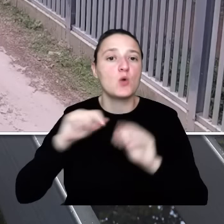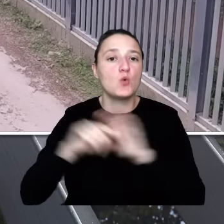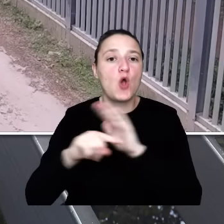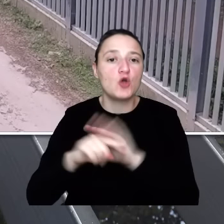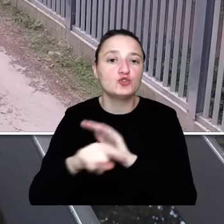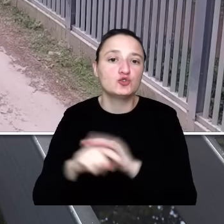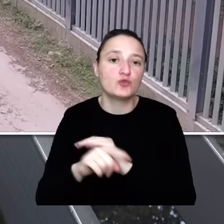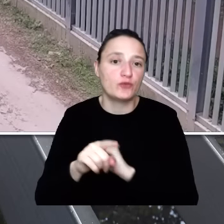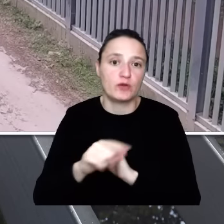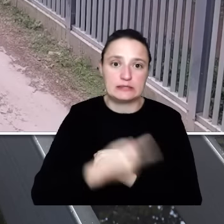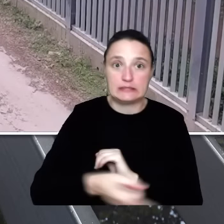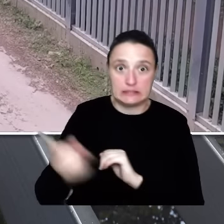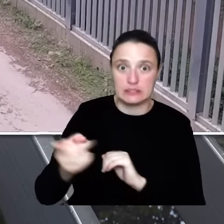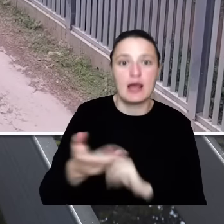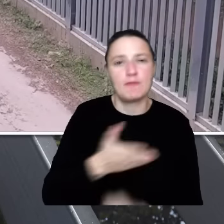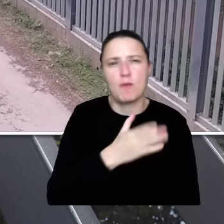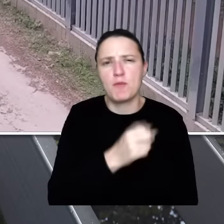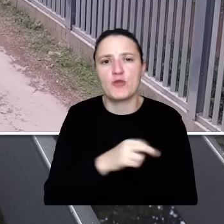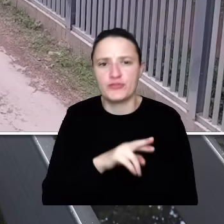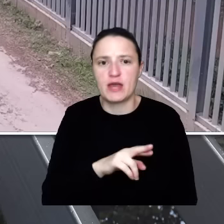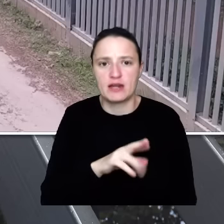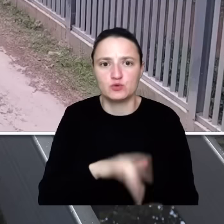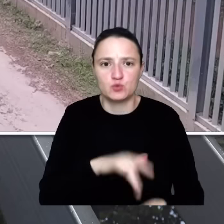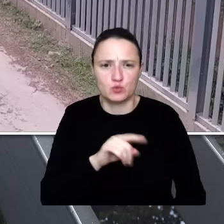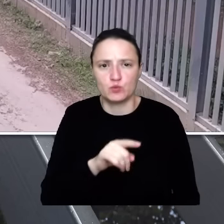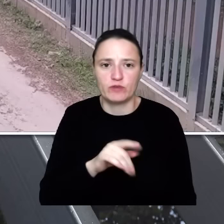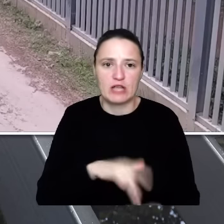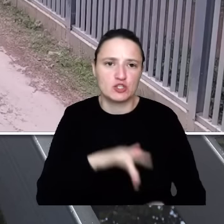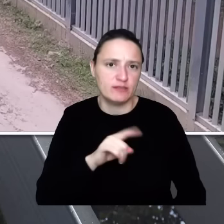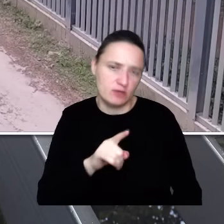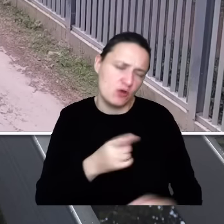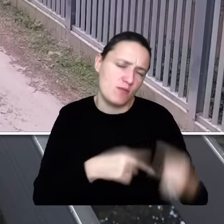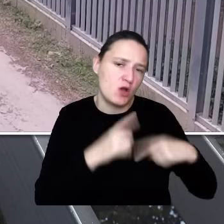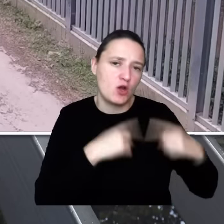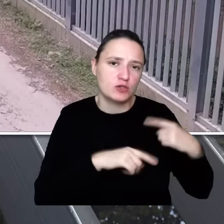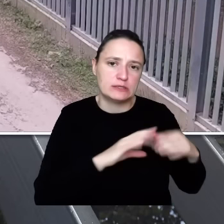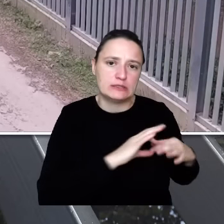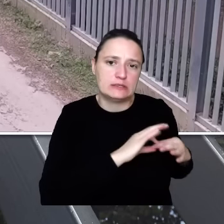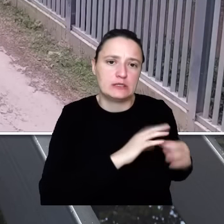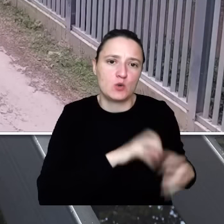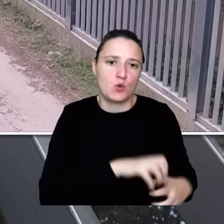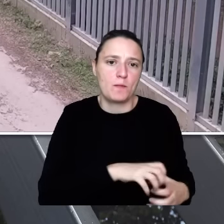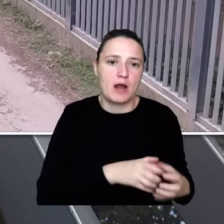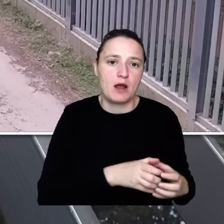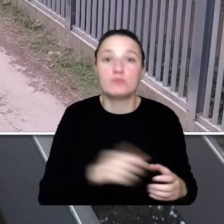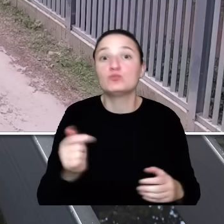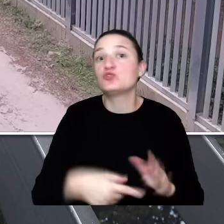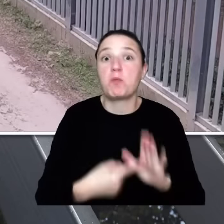Bodnar jest bardzo czuły na te grupy, bo on się z tych grup wywodzi. I trzeba było zrobić pokazówkę.